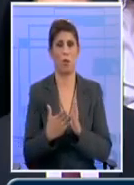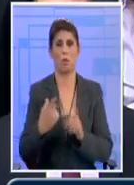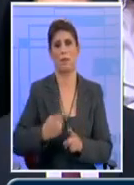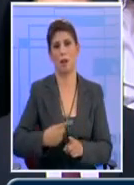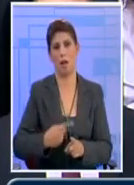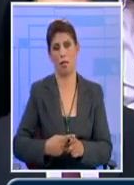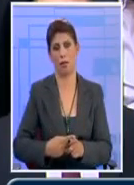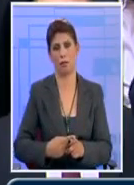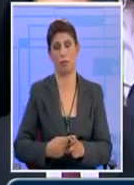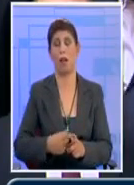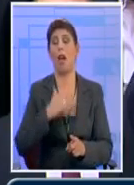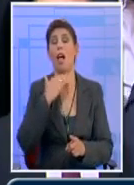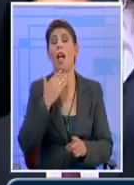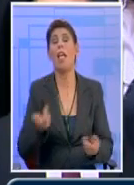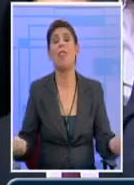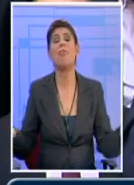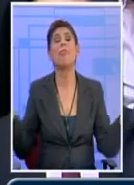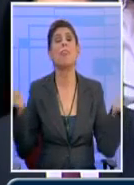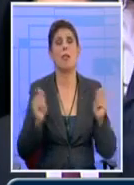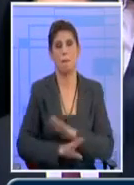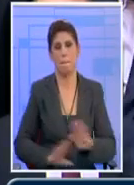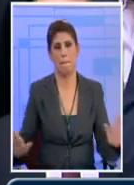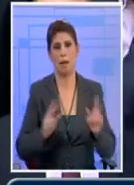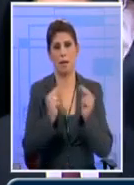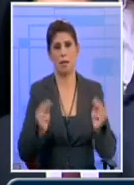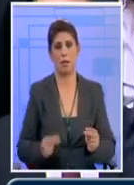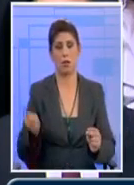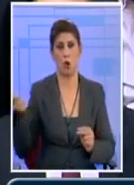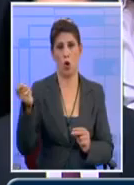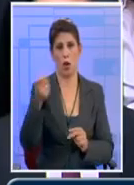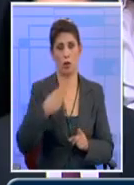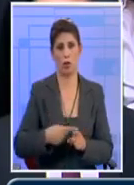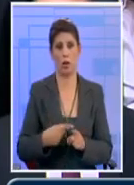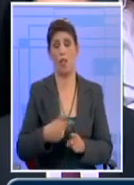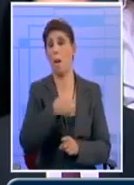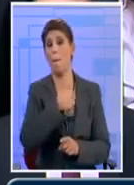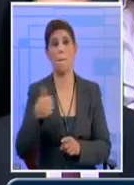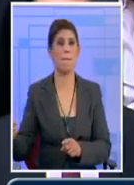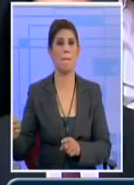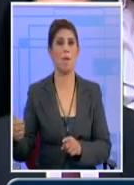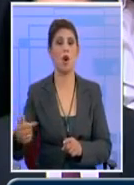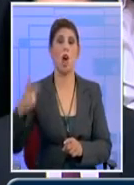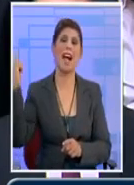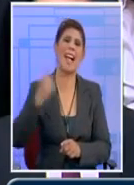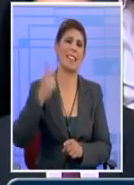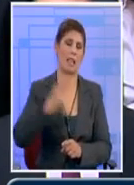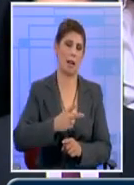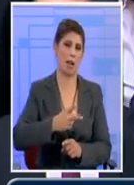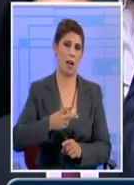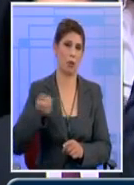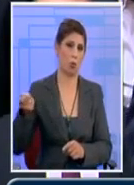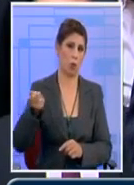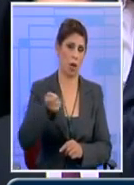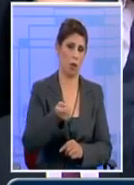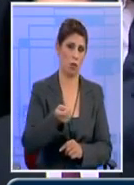χώρα. Δεν υπάρχει λύση στο χρέος της Ελλάδος παρά μόνο η καταγγελία του,